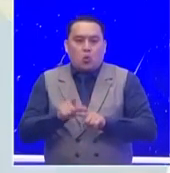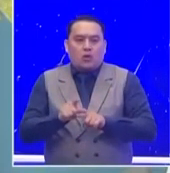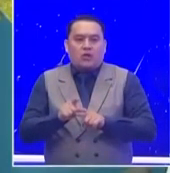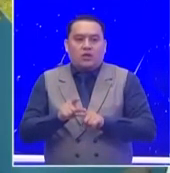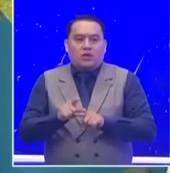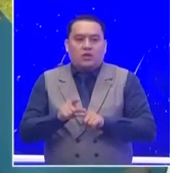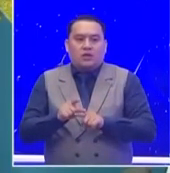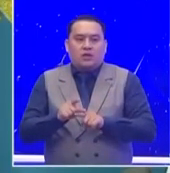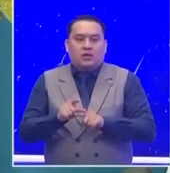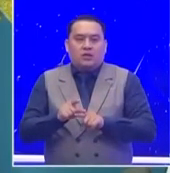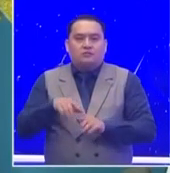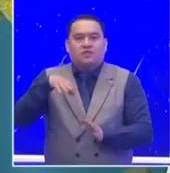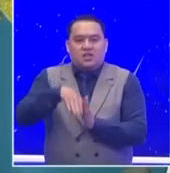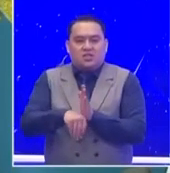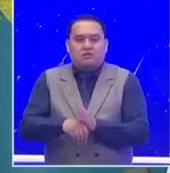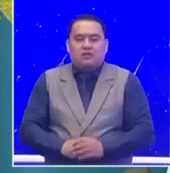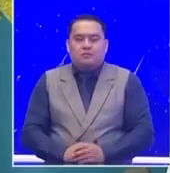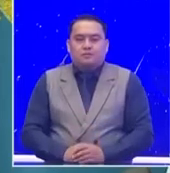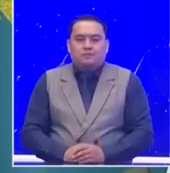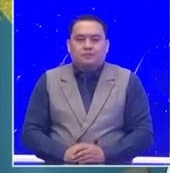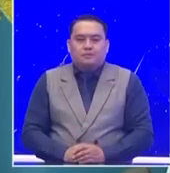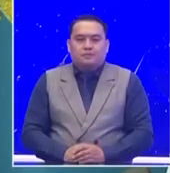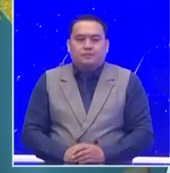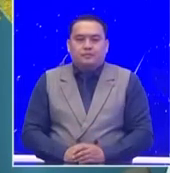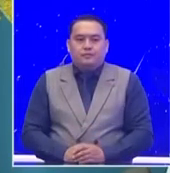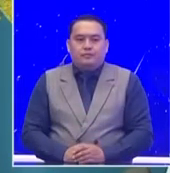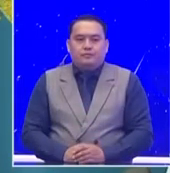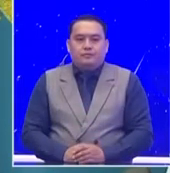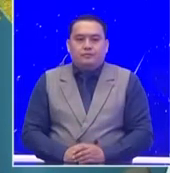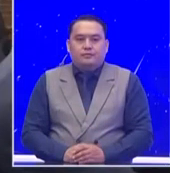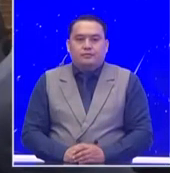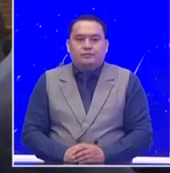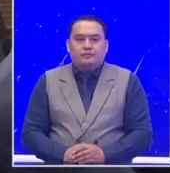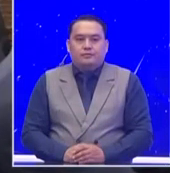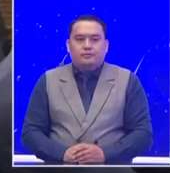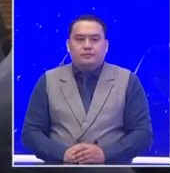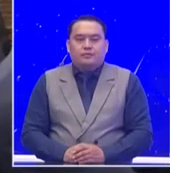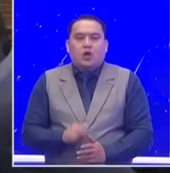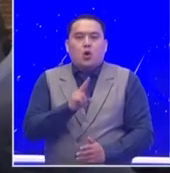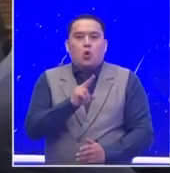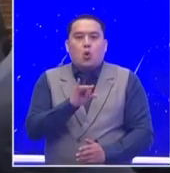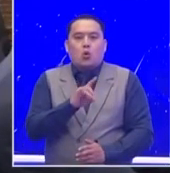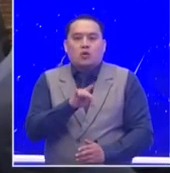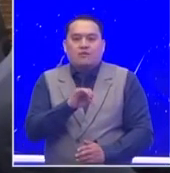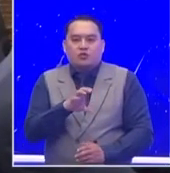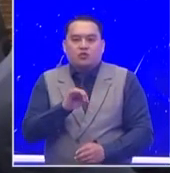именно задействованы по недопущению коронавирусной